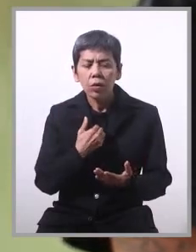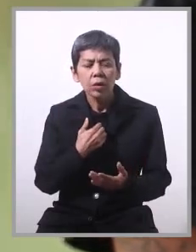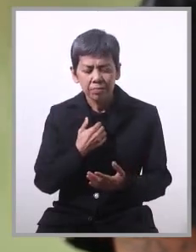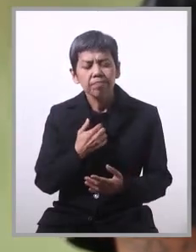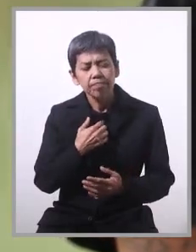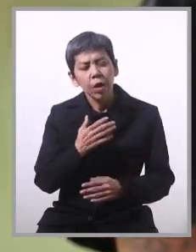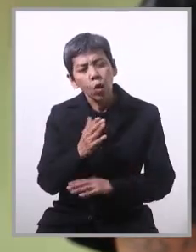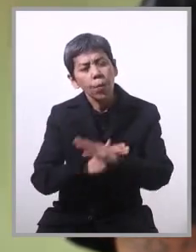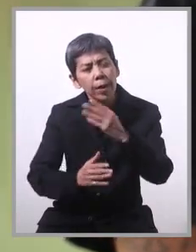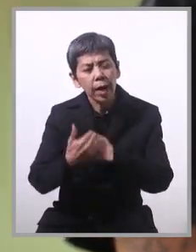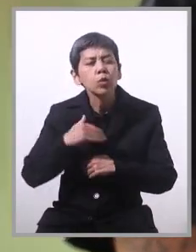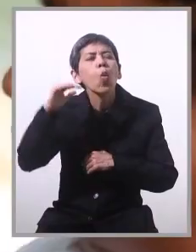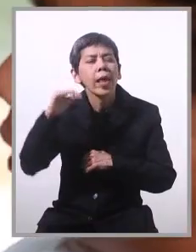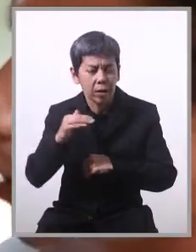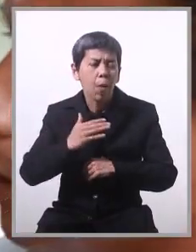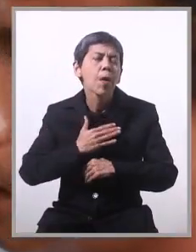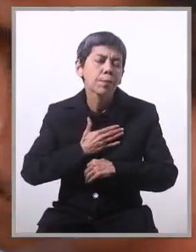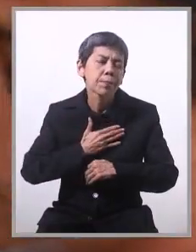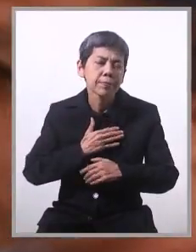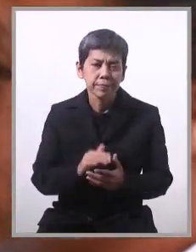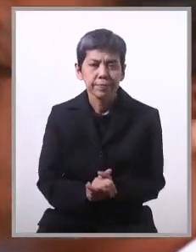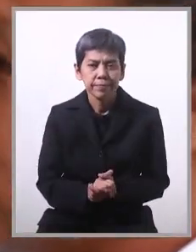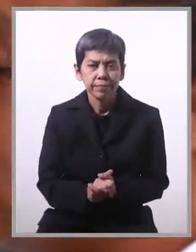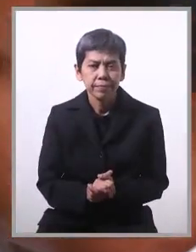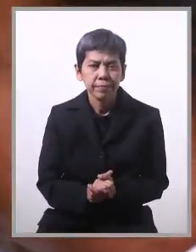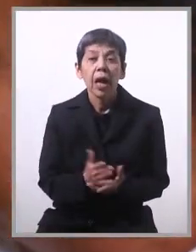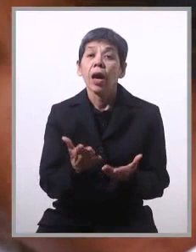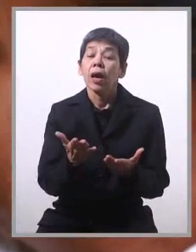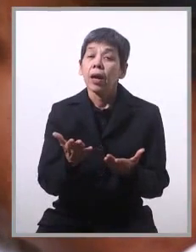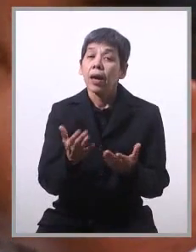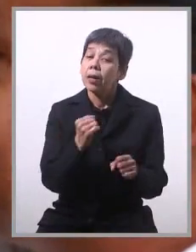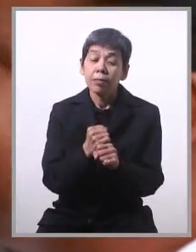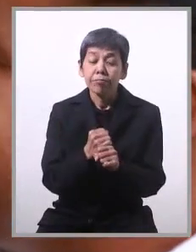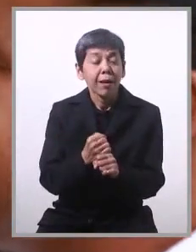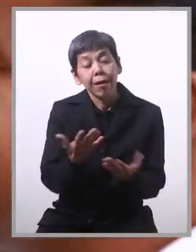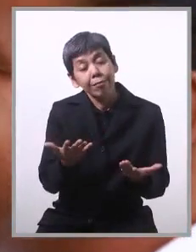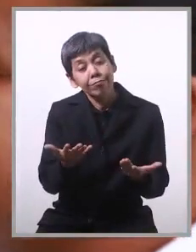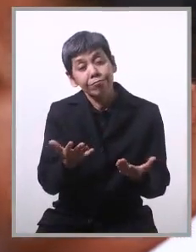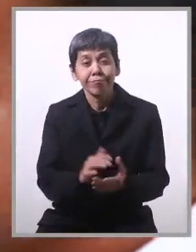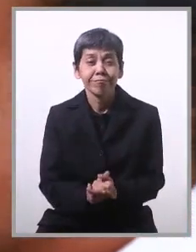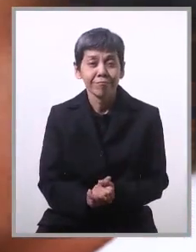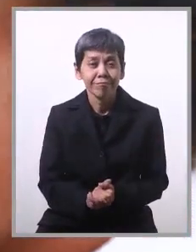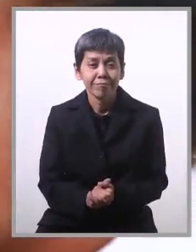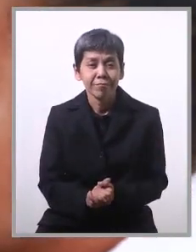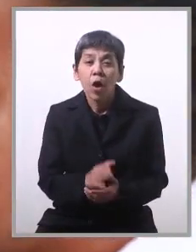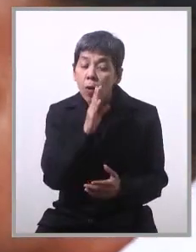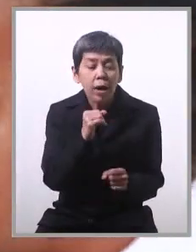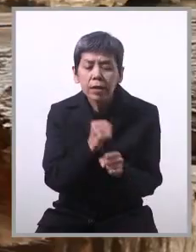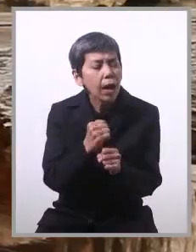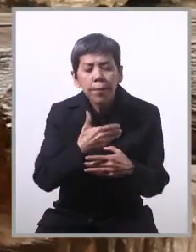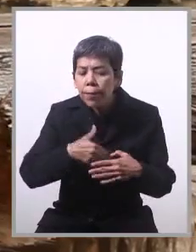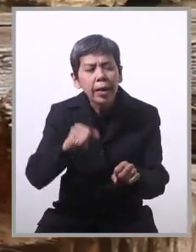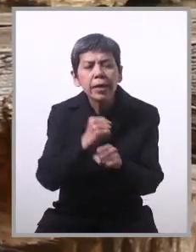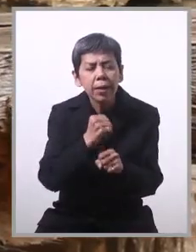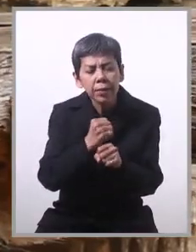คนอื่นนิดนึงก็ตัวผมเล็ก ค่ะเล็กว่าทำไมอ่ะทำด้อยกว่ายังไงอ ่ ะ ก็ทำ ได้แบ